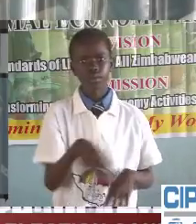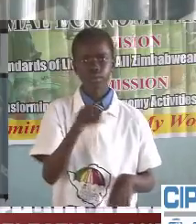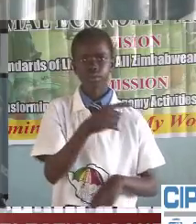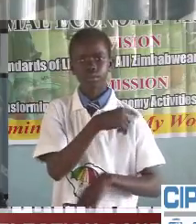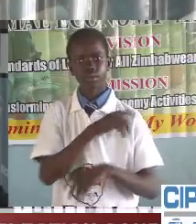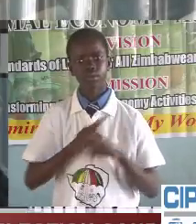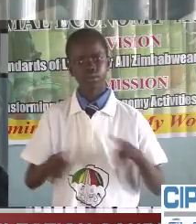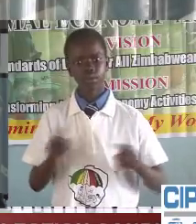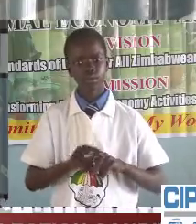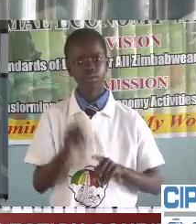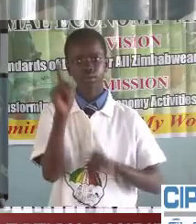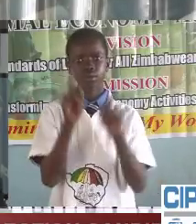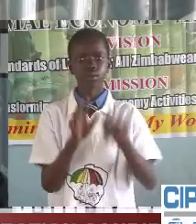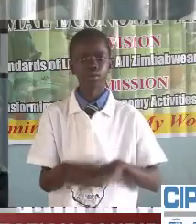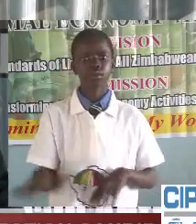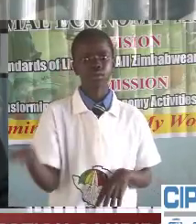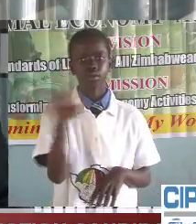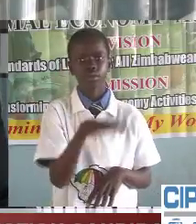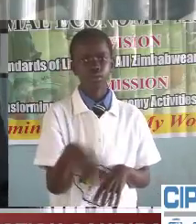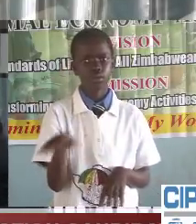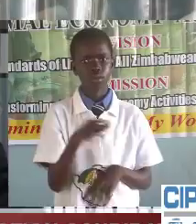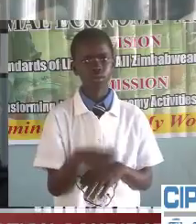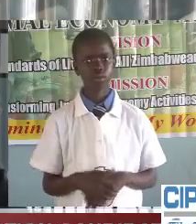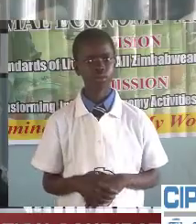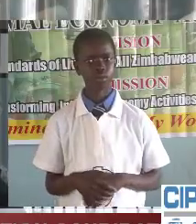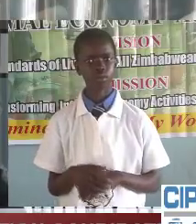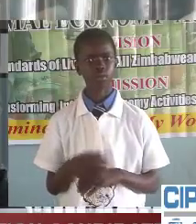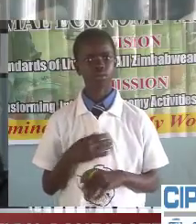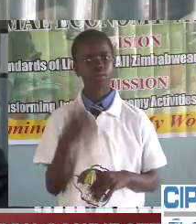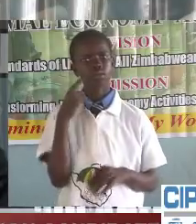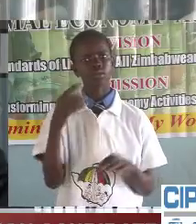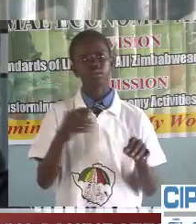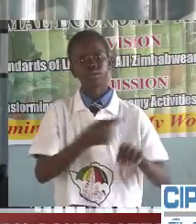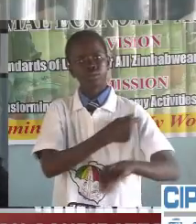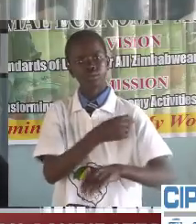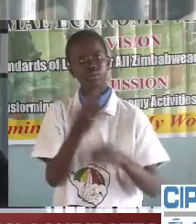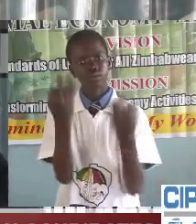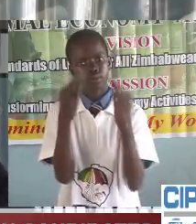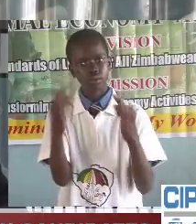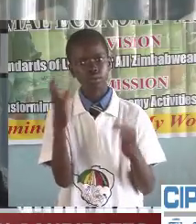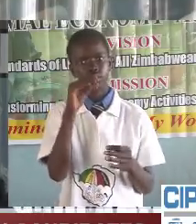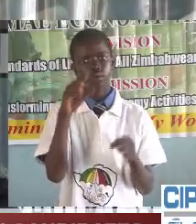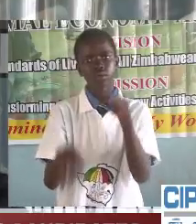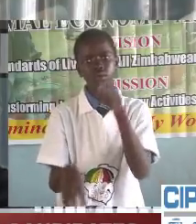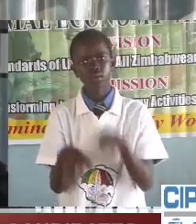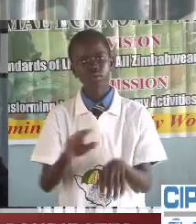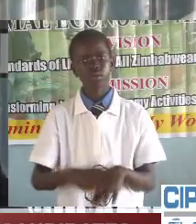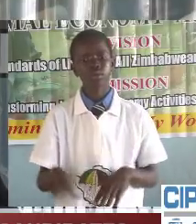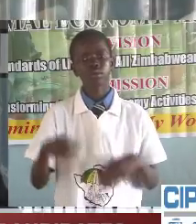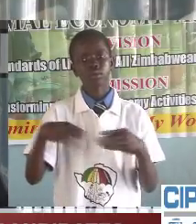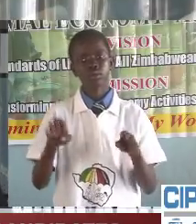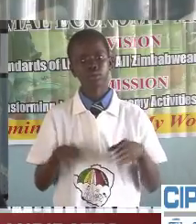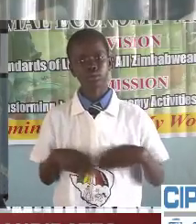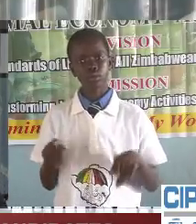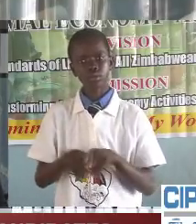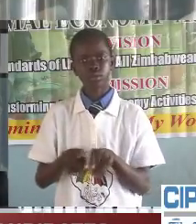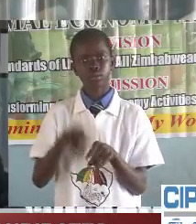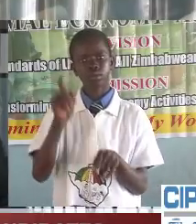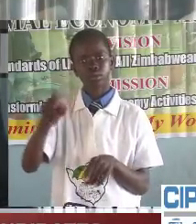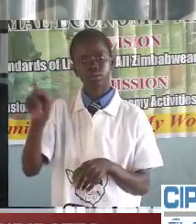muno anova ndo ekanzo ngavaende vanorapwa mahara, nokuti ikodzero dzavo vanhu vakaita